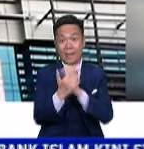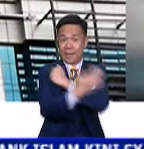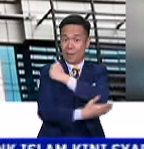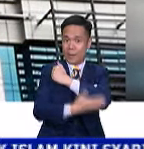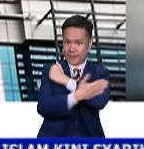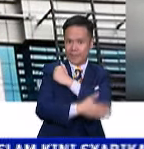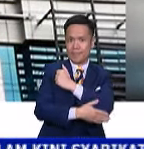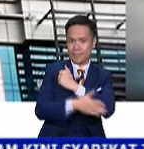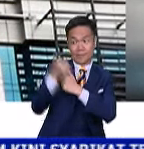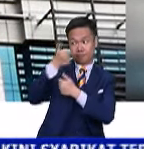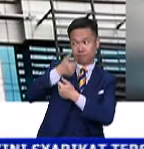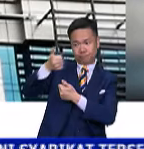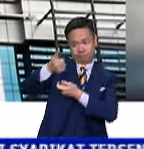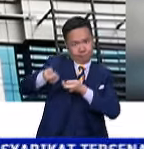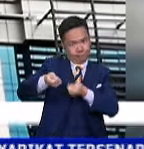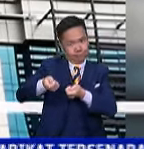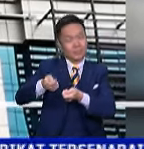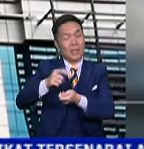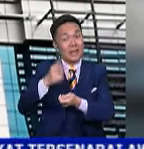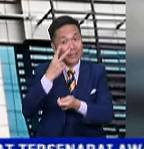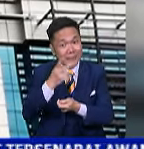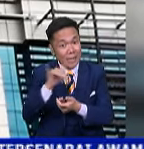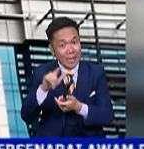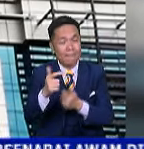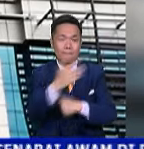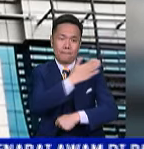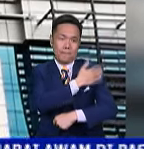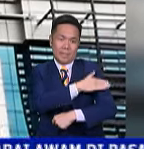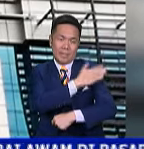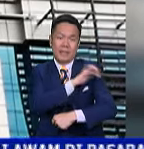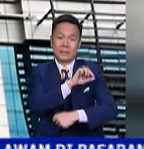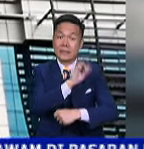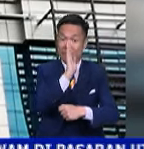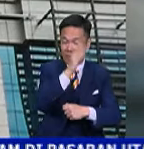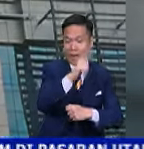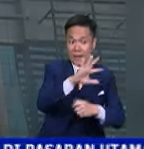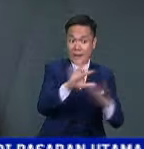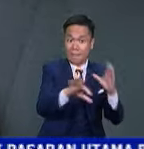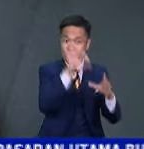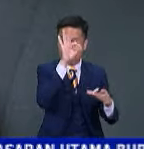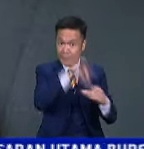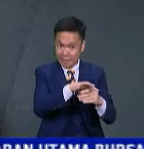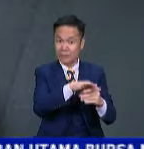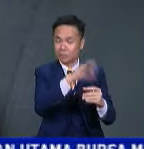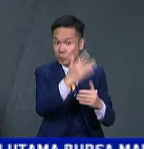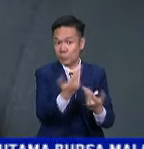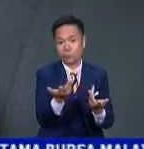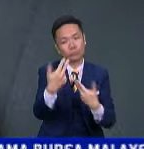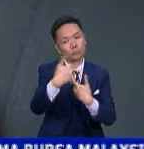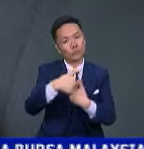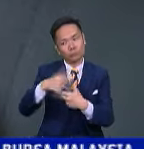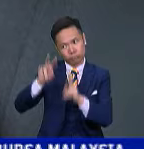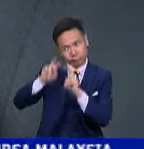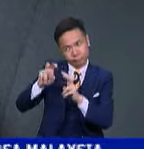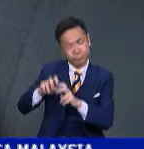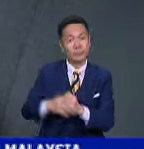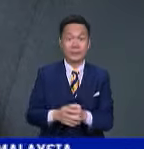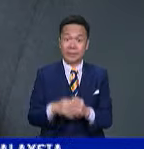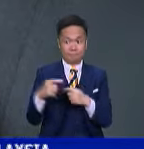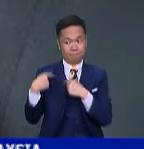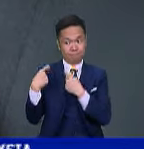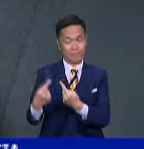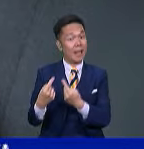guru setia selain dipenuhi kan bekas ketua Hakim negara yang akan dilantik dalam masjid terdekat tempo enam